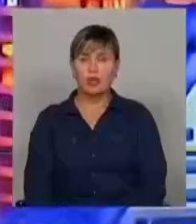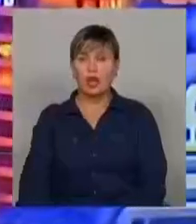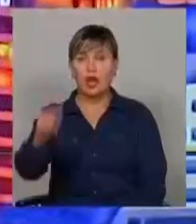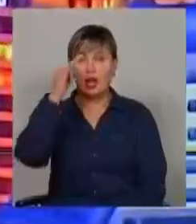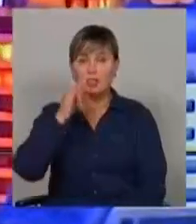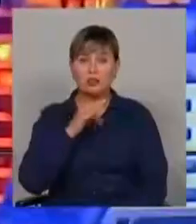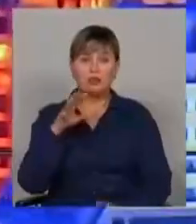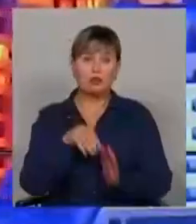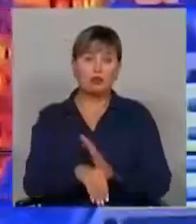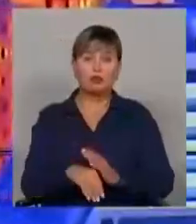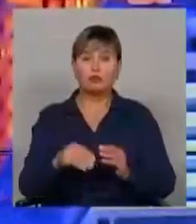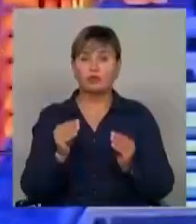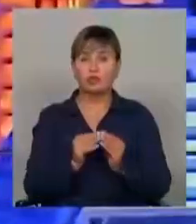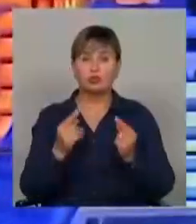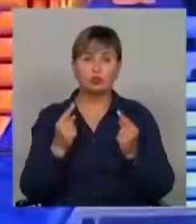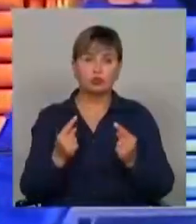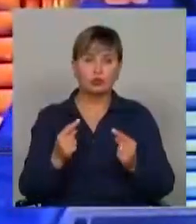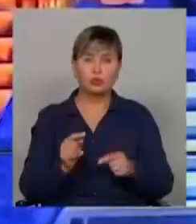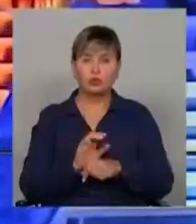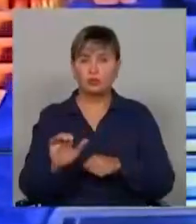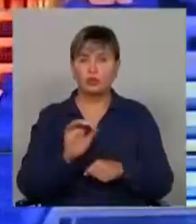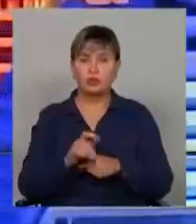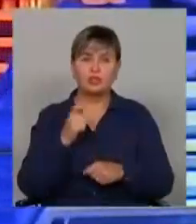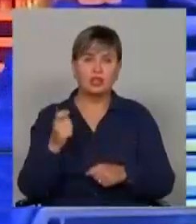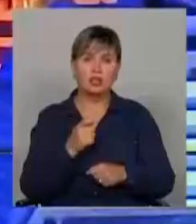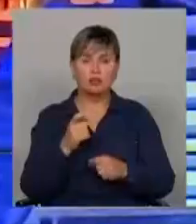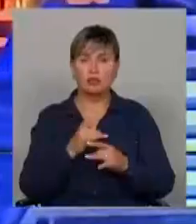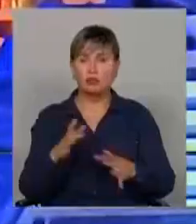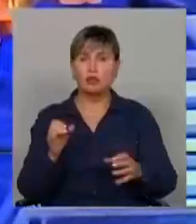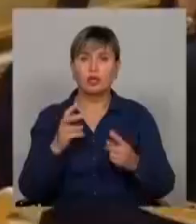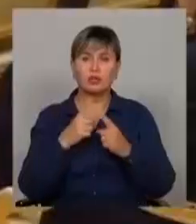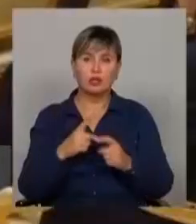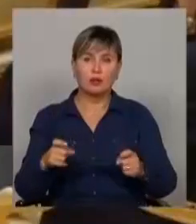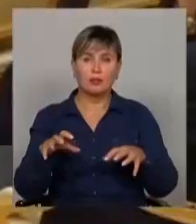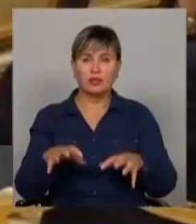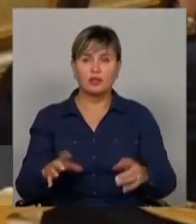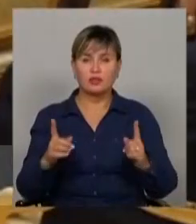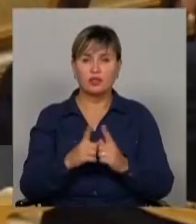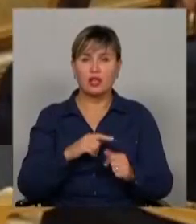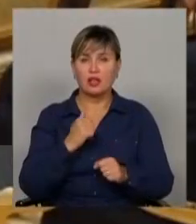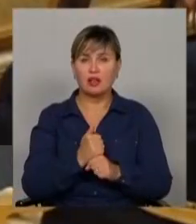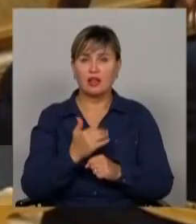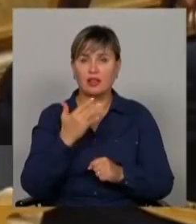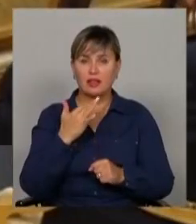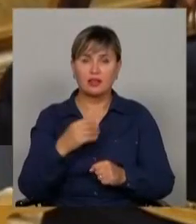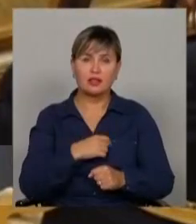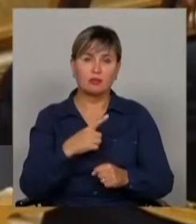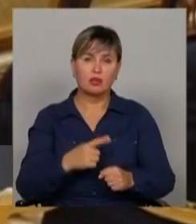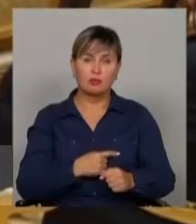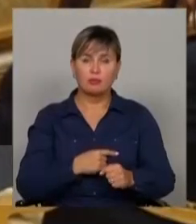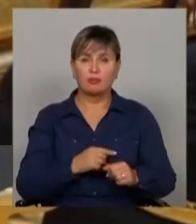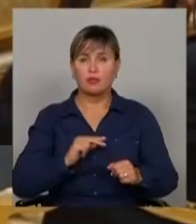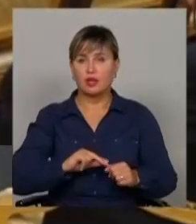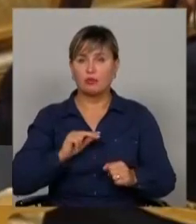Казахстан входит в топ-10 крупнейших экспортеров зерновых культур. Как сообщил президент на встрече с главами иностранных дипломатических